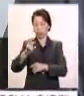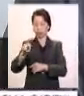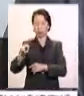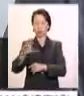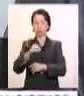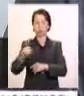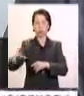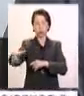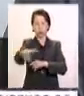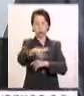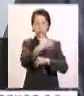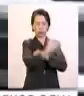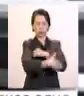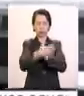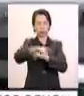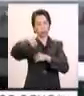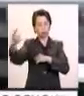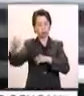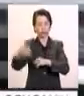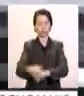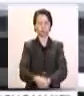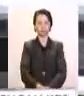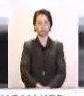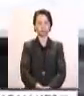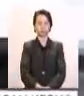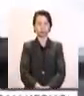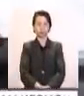menangkap ikan negara-negara jiran yang lain.